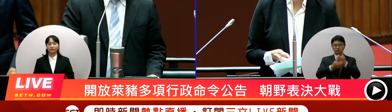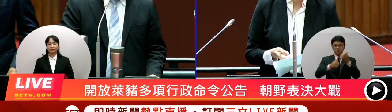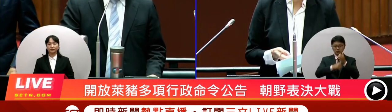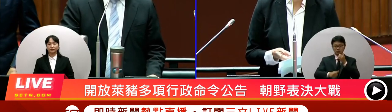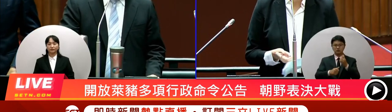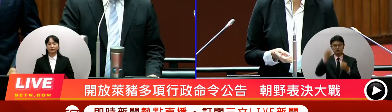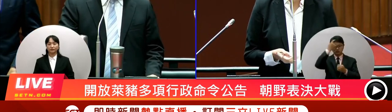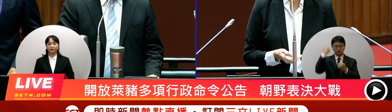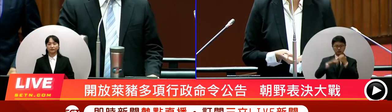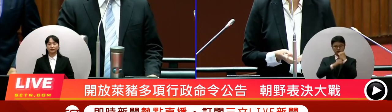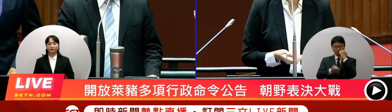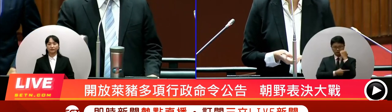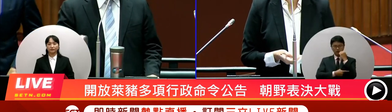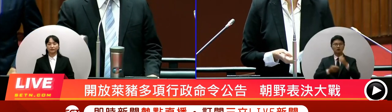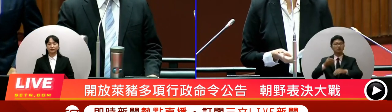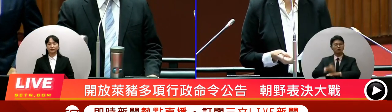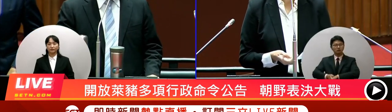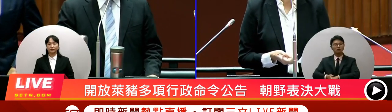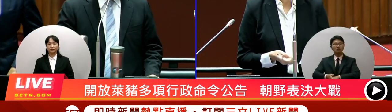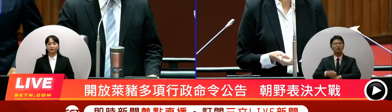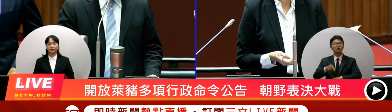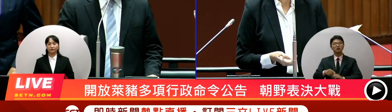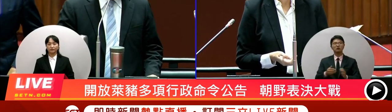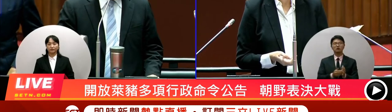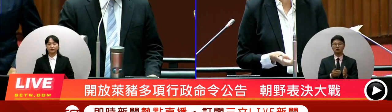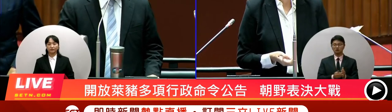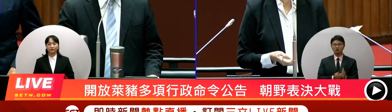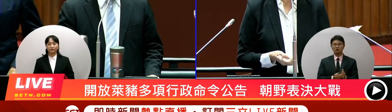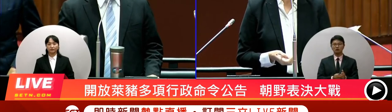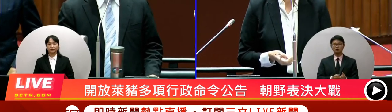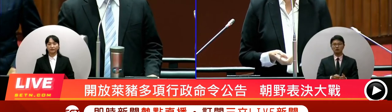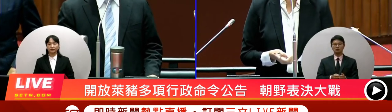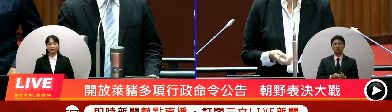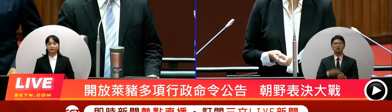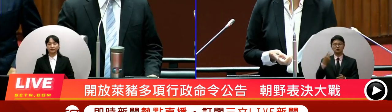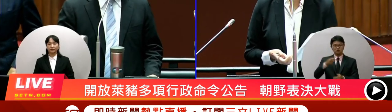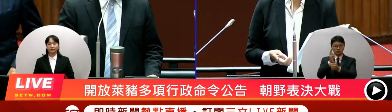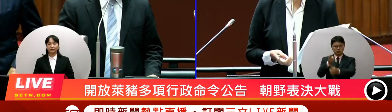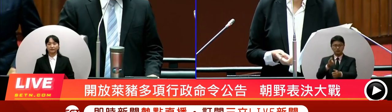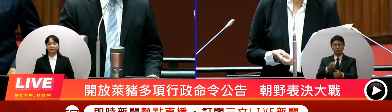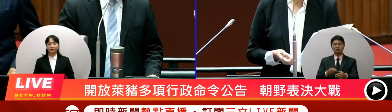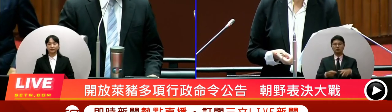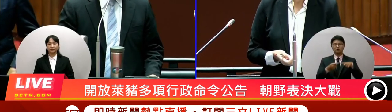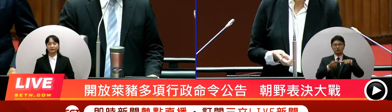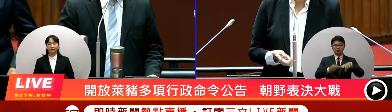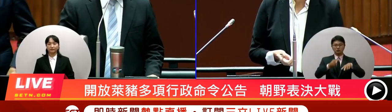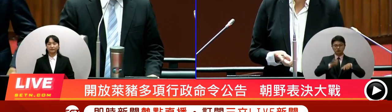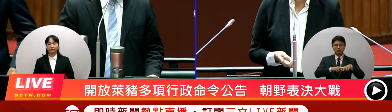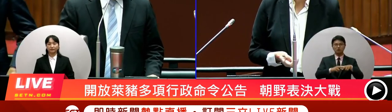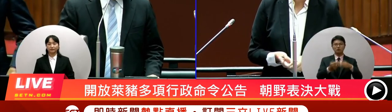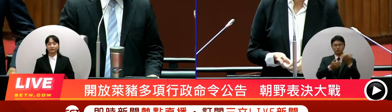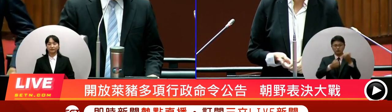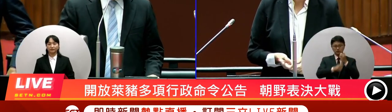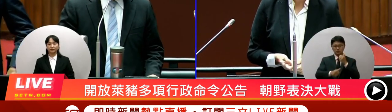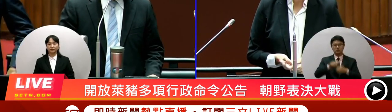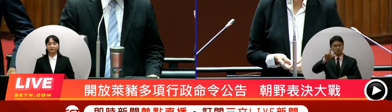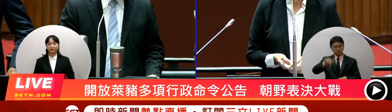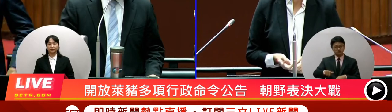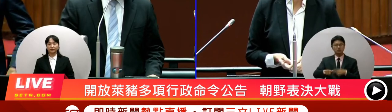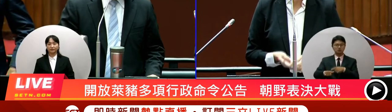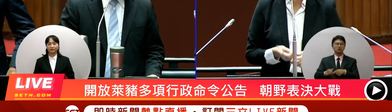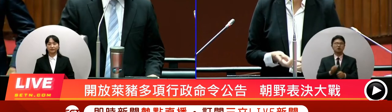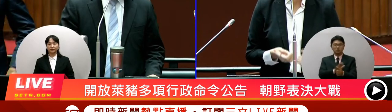了，我们可以请公卫师来做长期的追踪，来以安定民心。那如果没有问题的话，我们再来